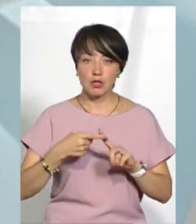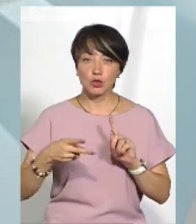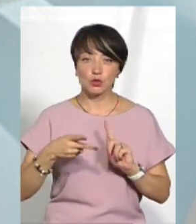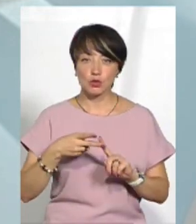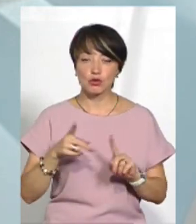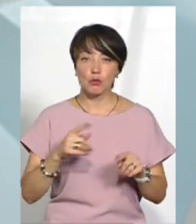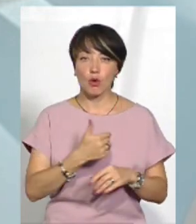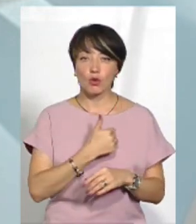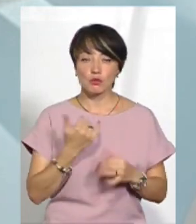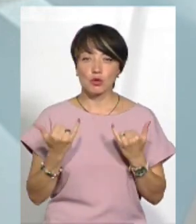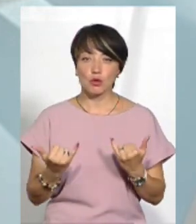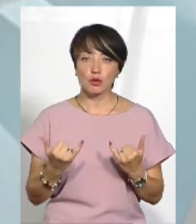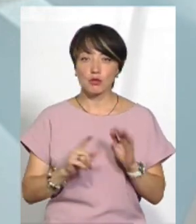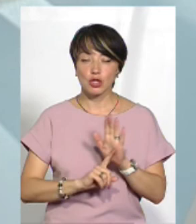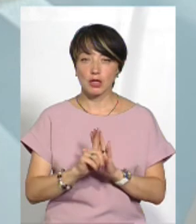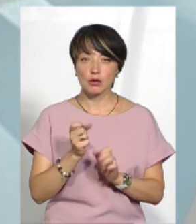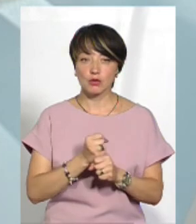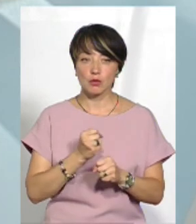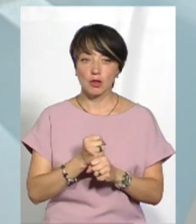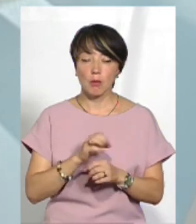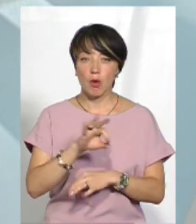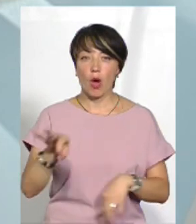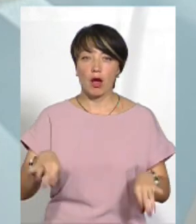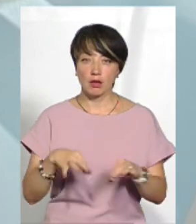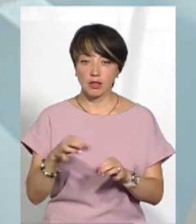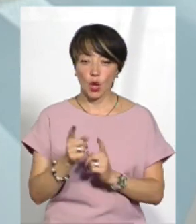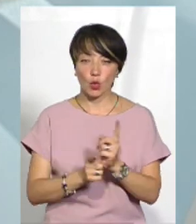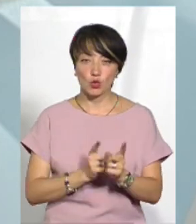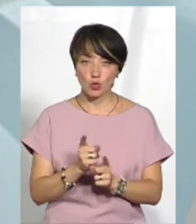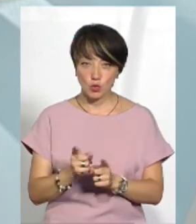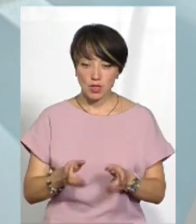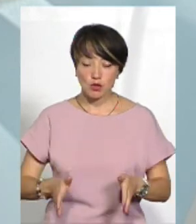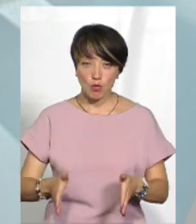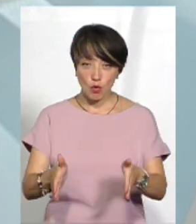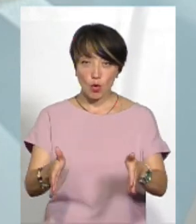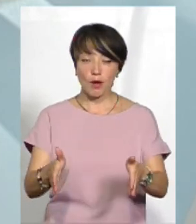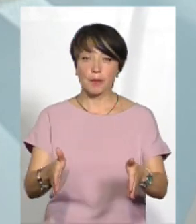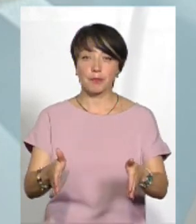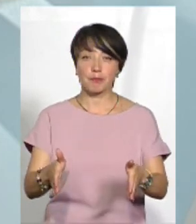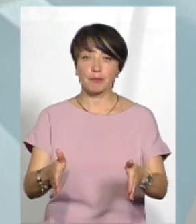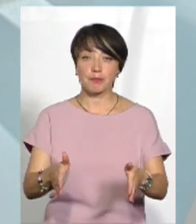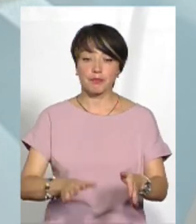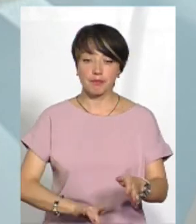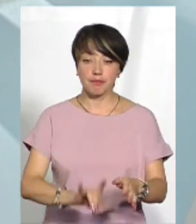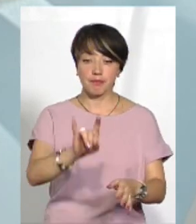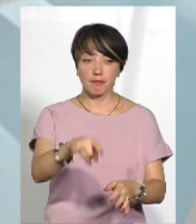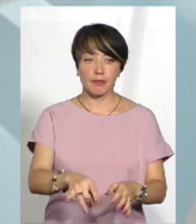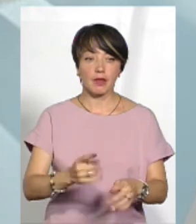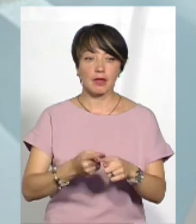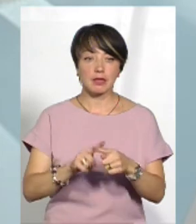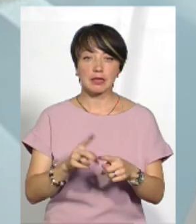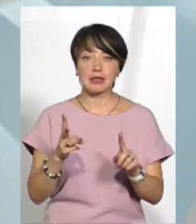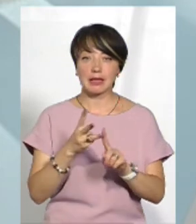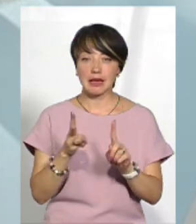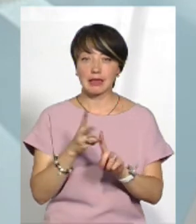перше. Друге, що ми хочемо сьогодні почати розроблювати проєкт реконструкції злітно-посадкової смуги. І третій